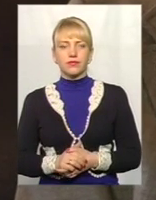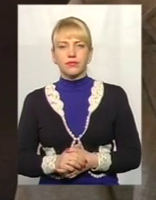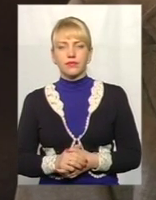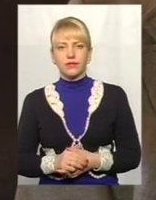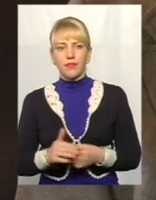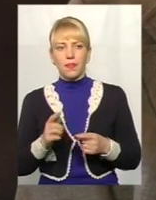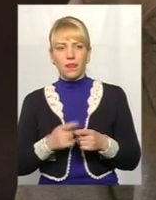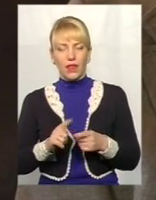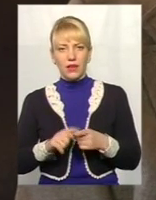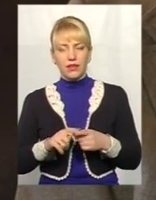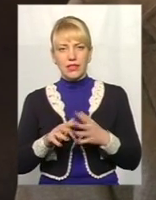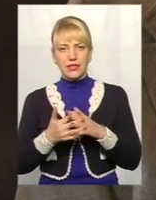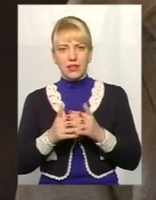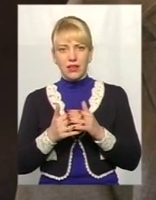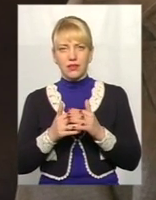этого села